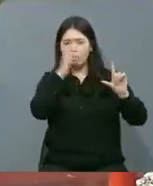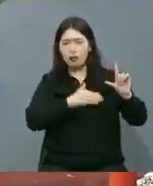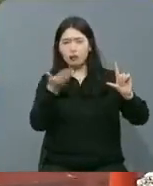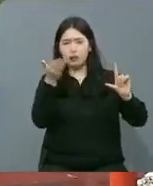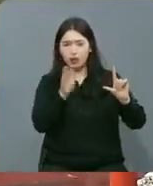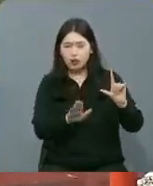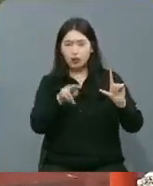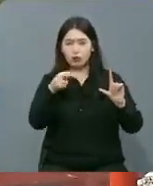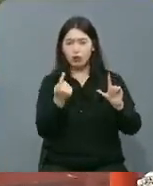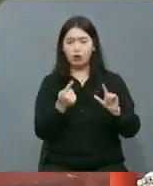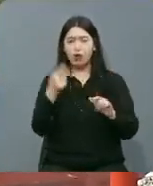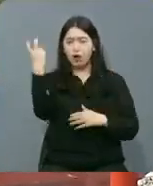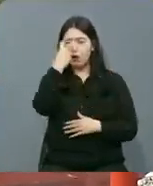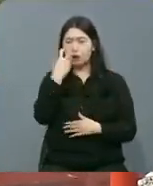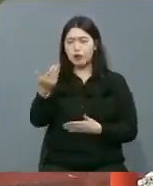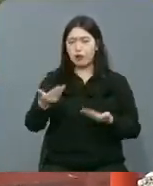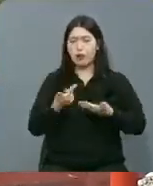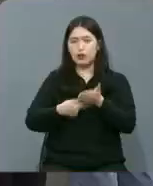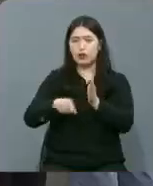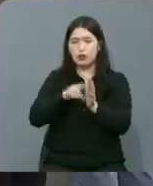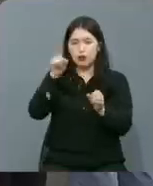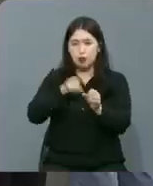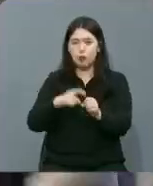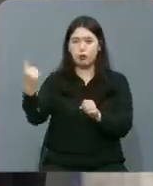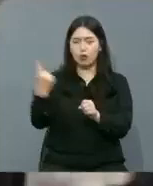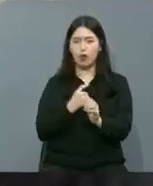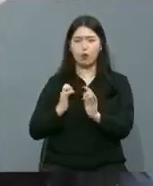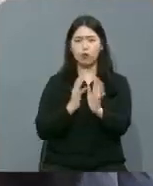검사를 받으려는 사람들이 선별진료소로 몰렸습니다.